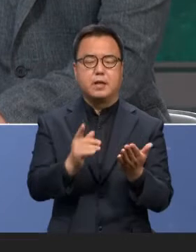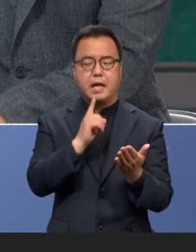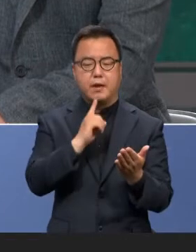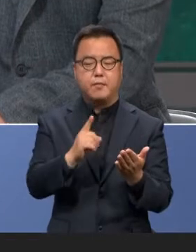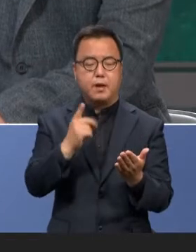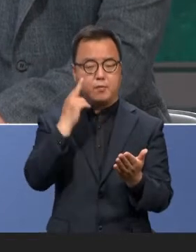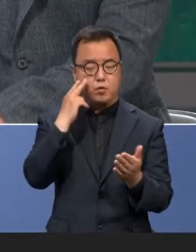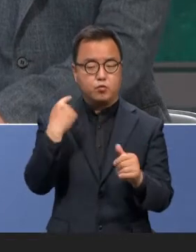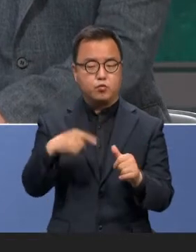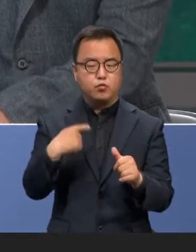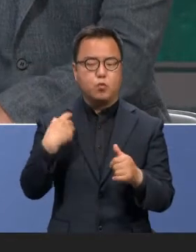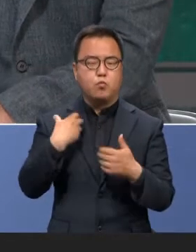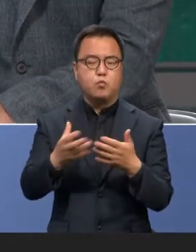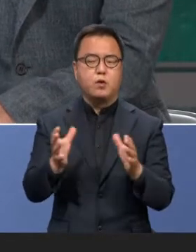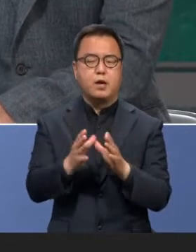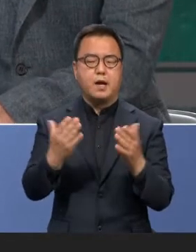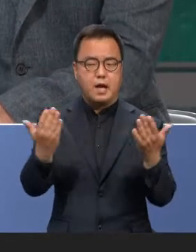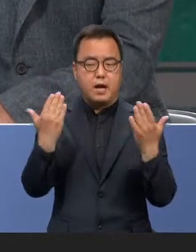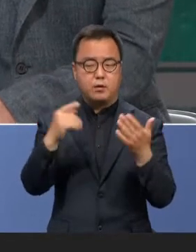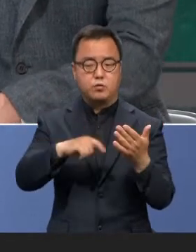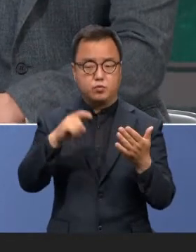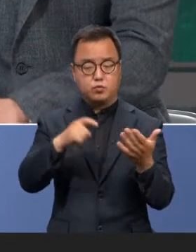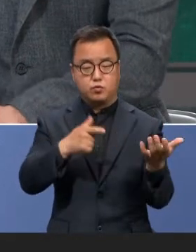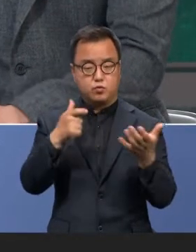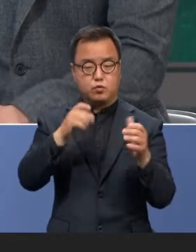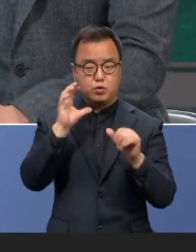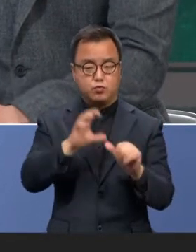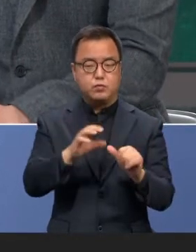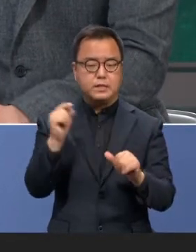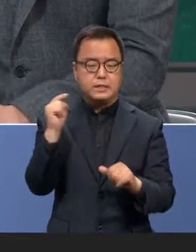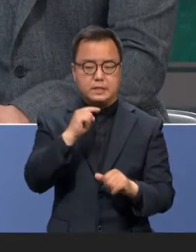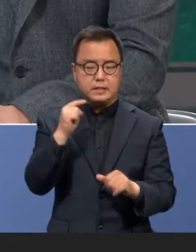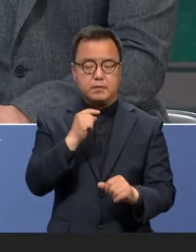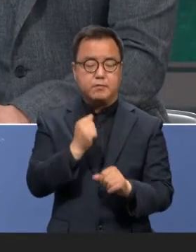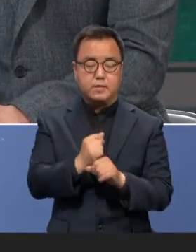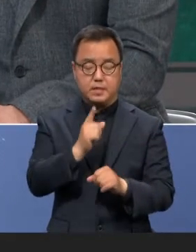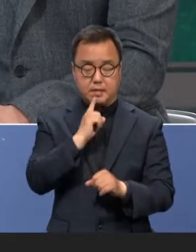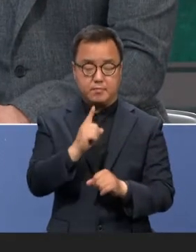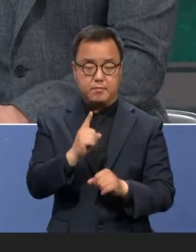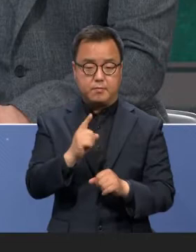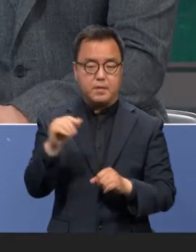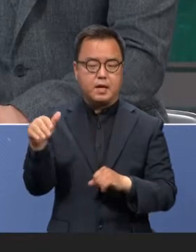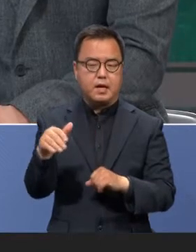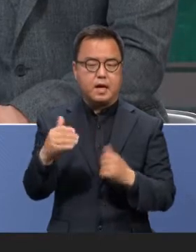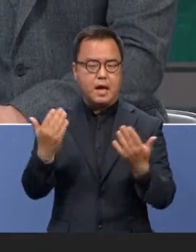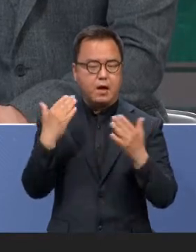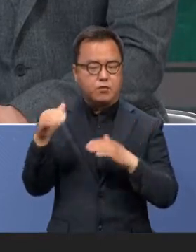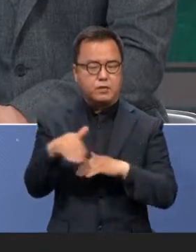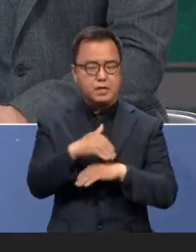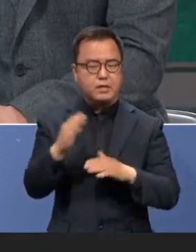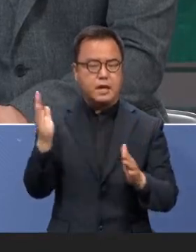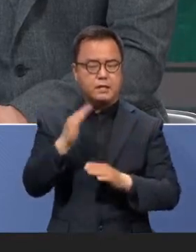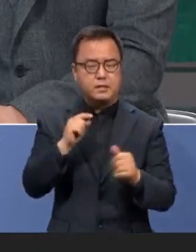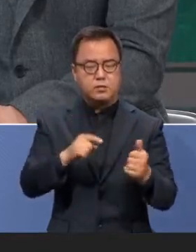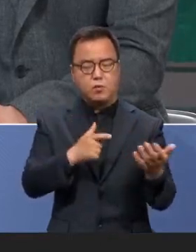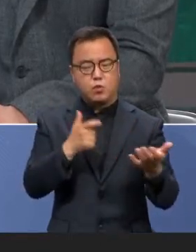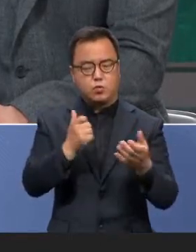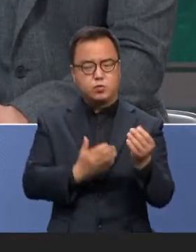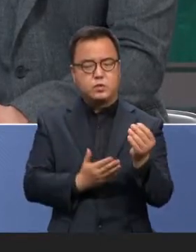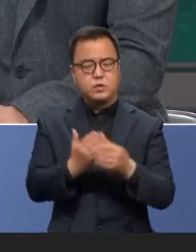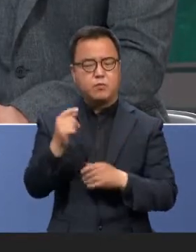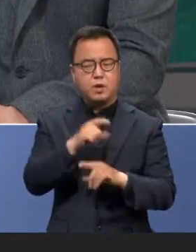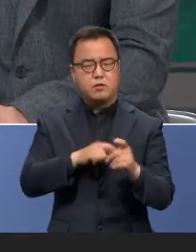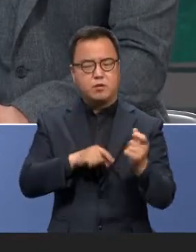최근 학교 4 총기 규제를 강화하겠다고 밝혔습니다 학명 대학생들에게 총기 사고는 총기 사고는 의미가 더 크다 는